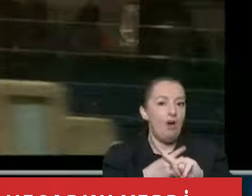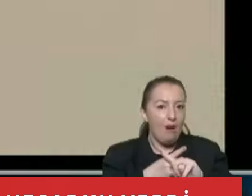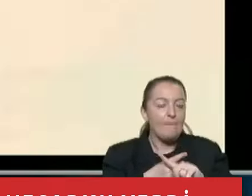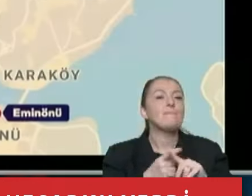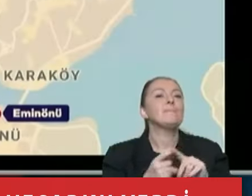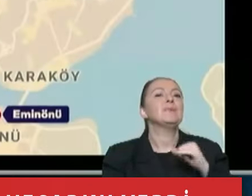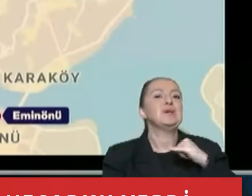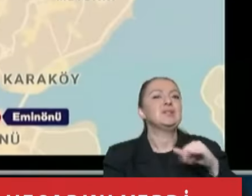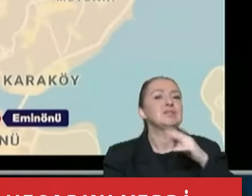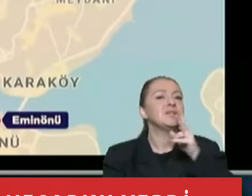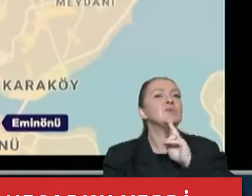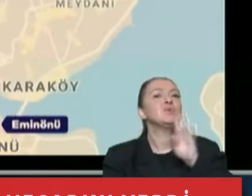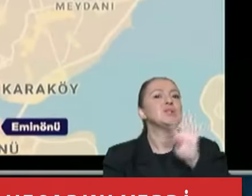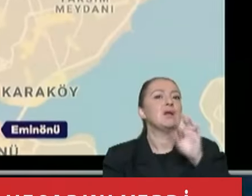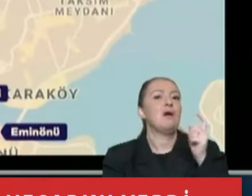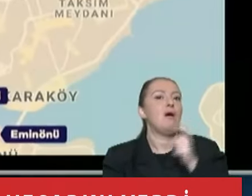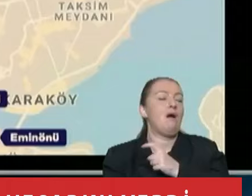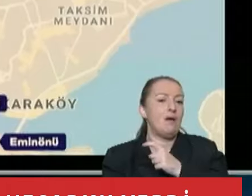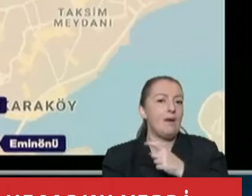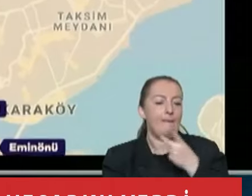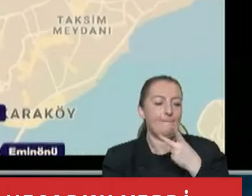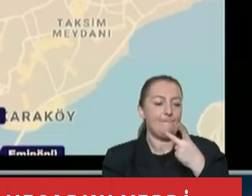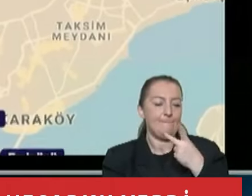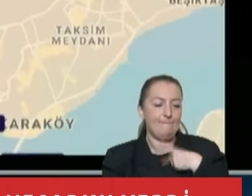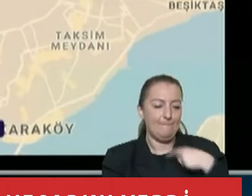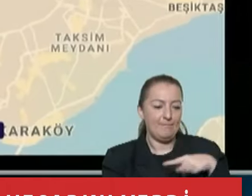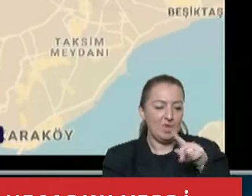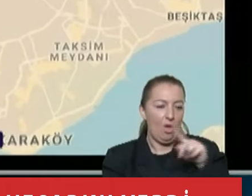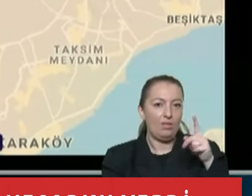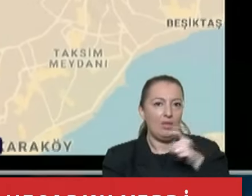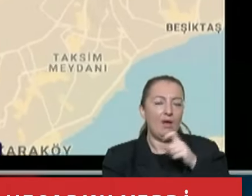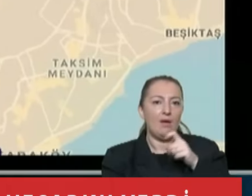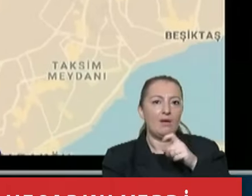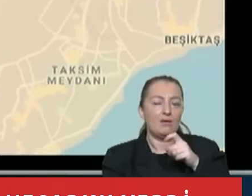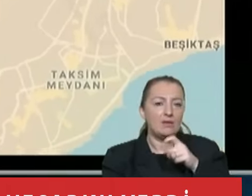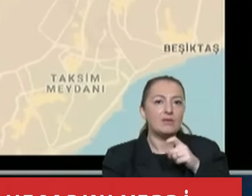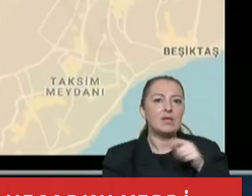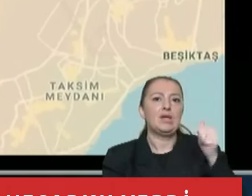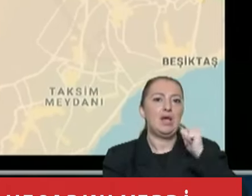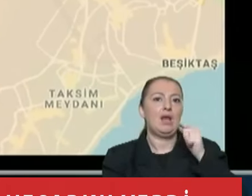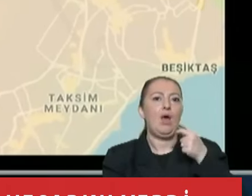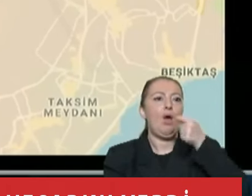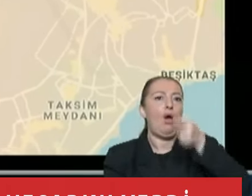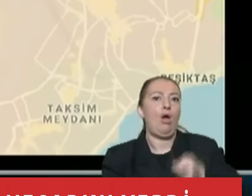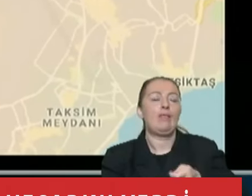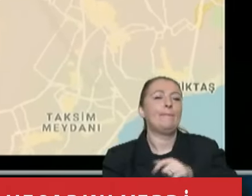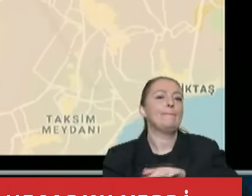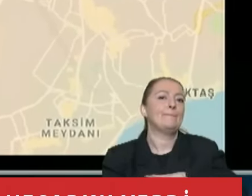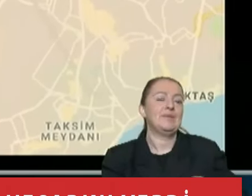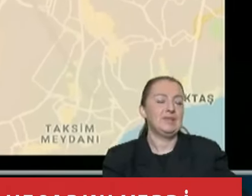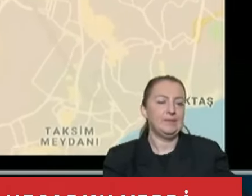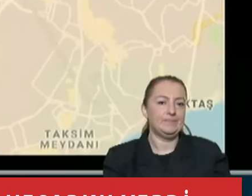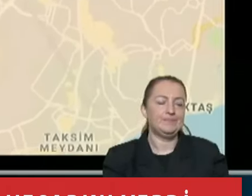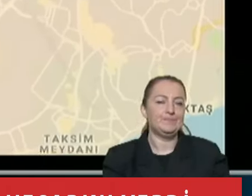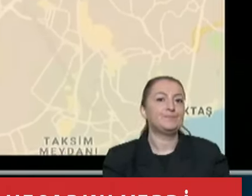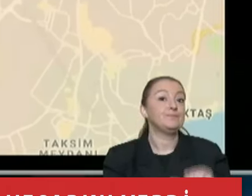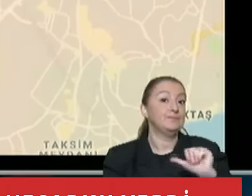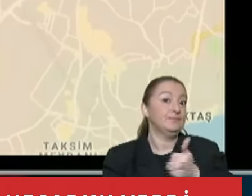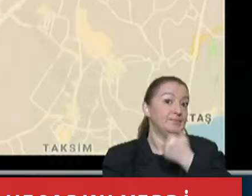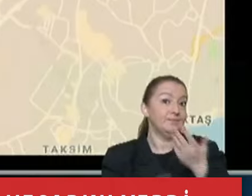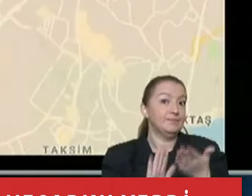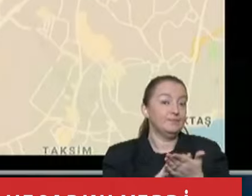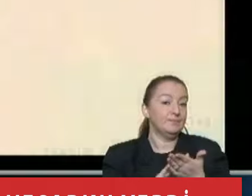yaklaşık 240 ay yapar bizden ise 10 ayda geriye ödemesi alınarak tahsil edilmiştir değerli